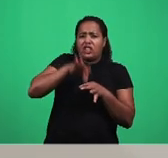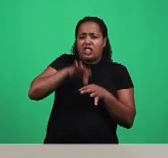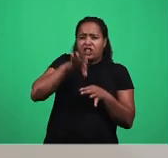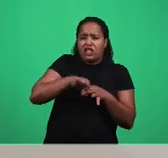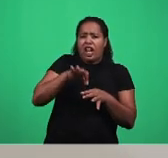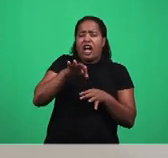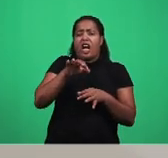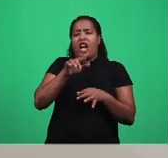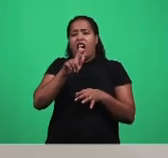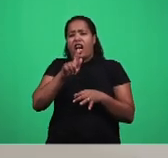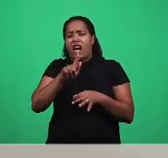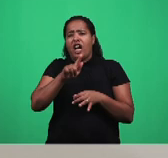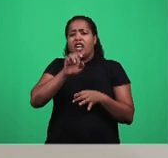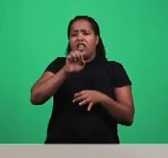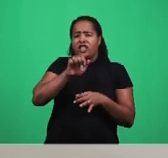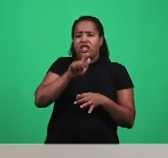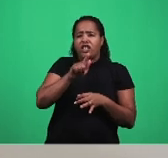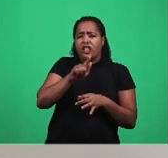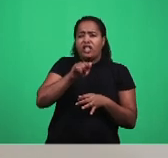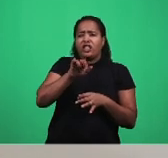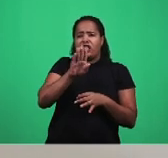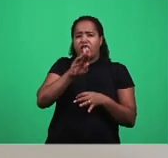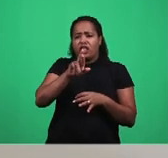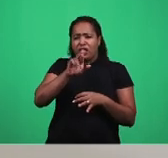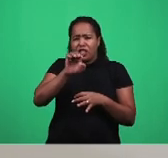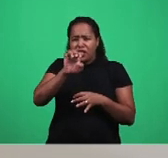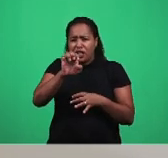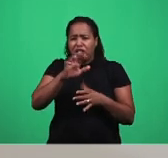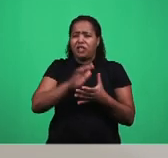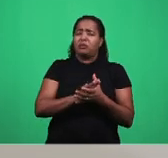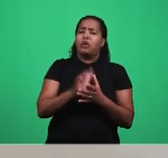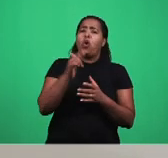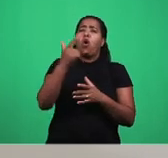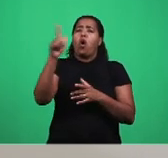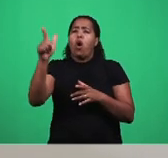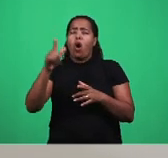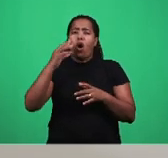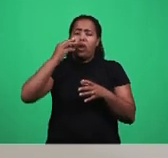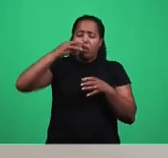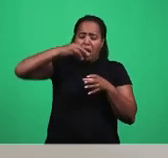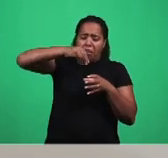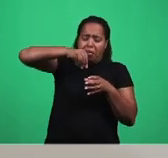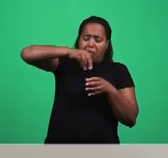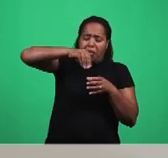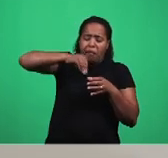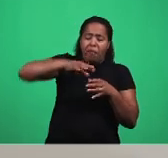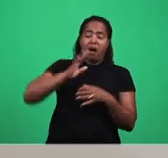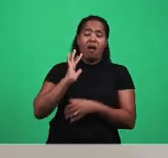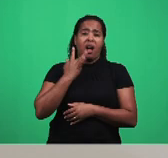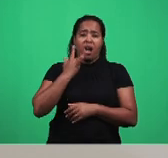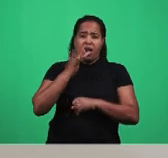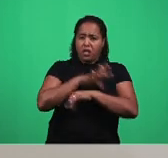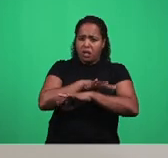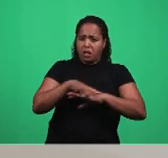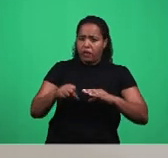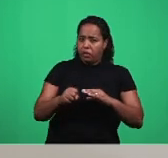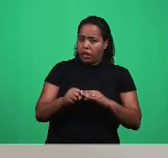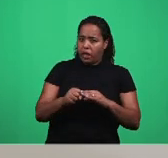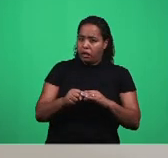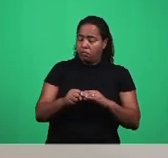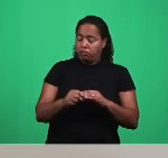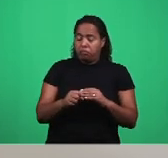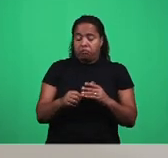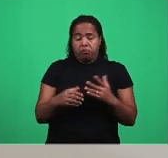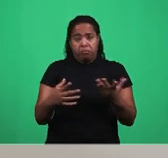Chacun crée une chose et pense que cela va guérir. Bon, il n'a pas de contre-indications. Nous ne sommes